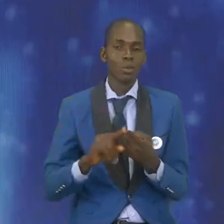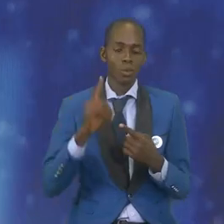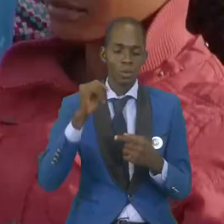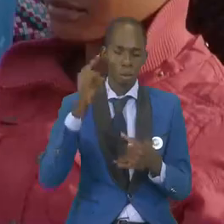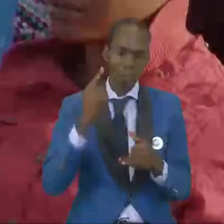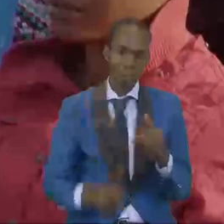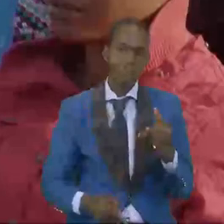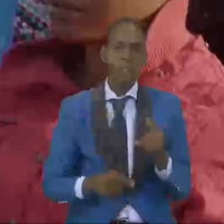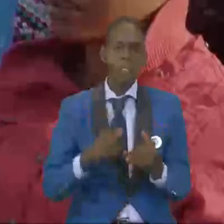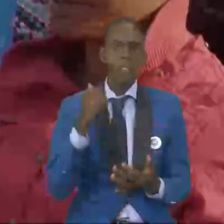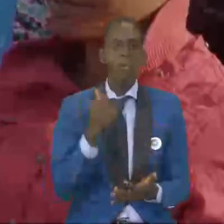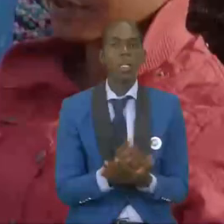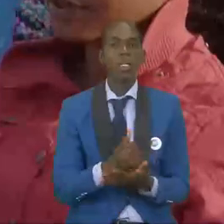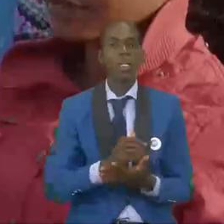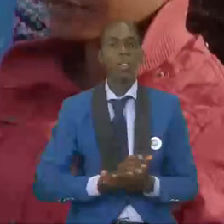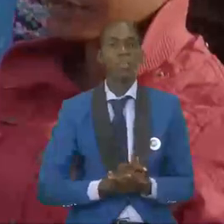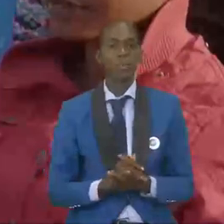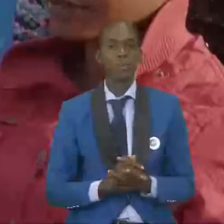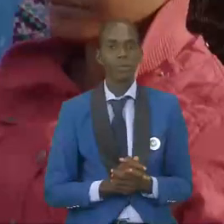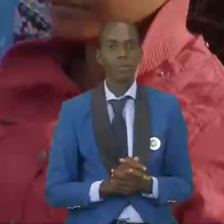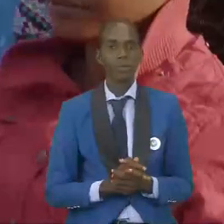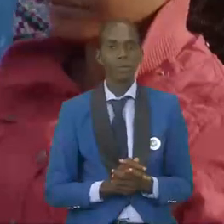jusqu'à la fin.